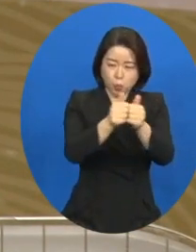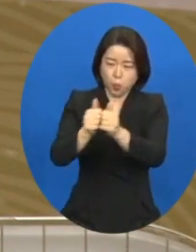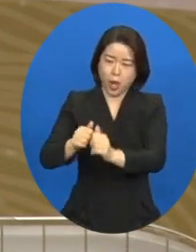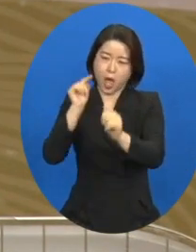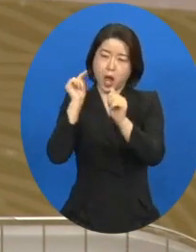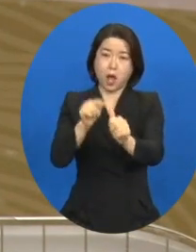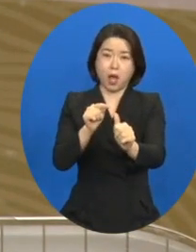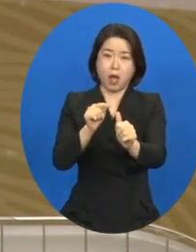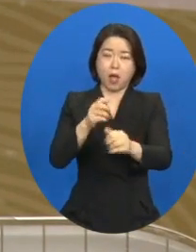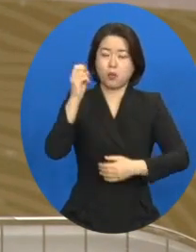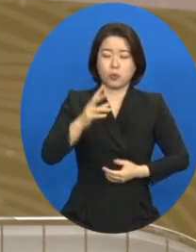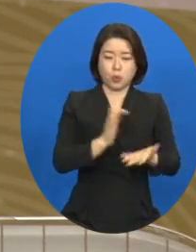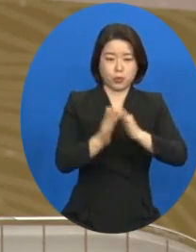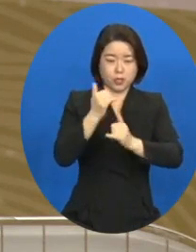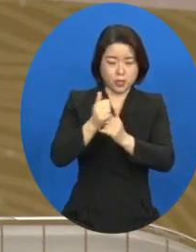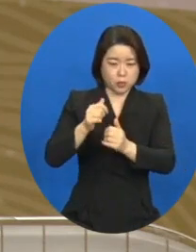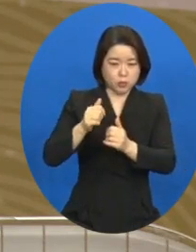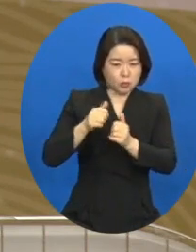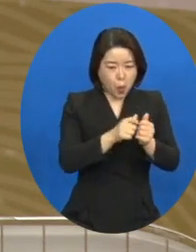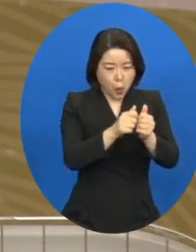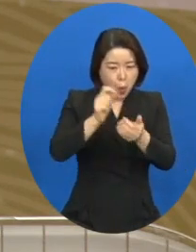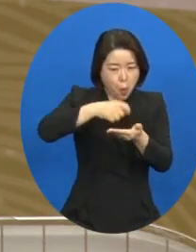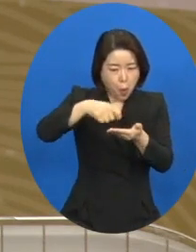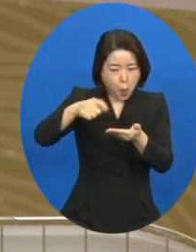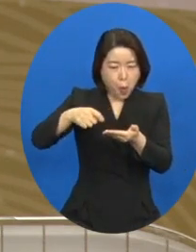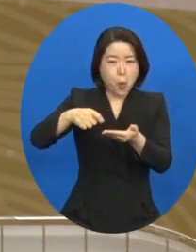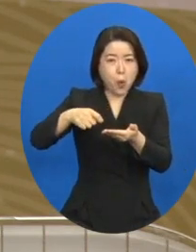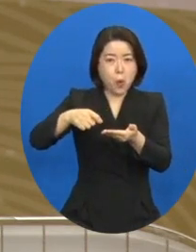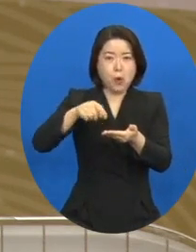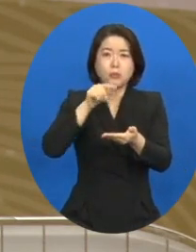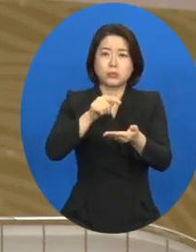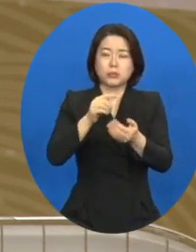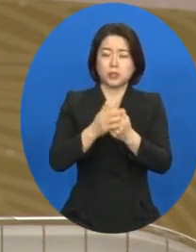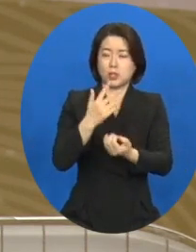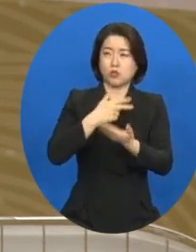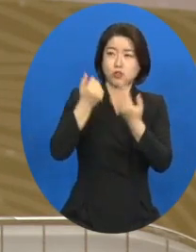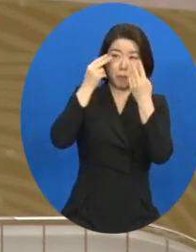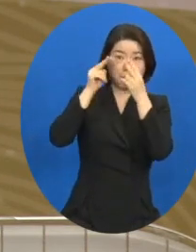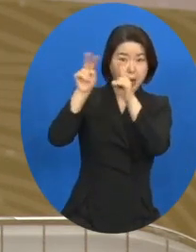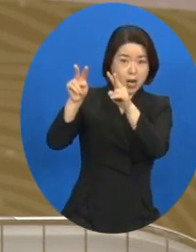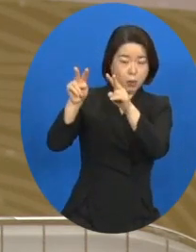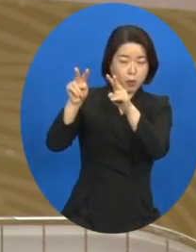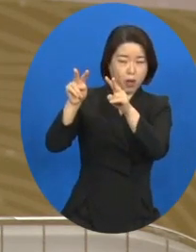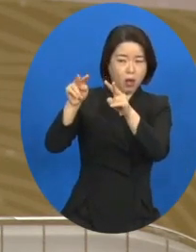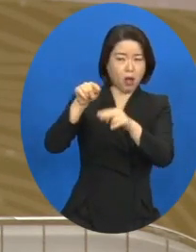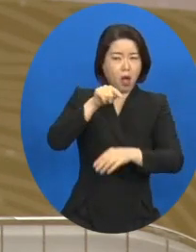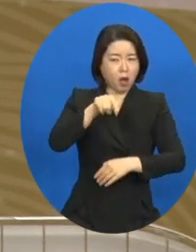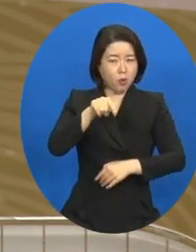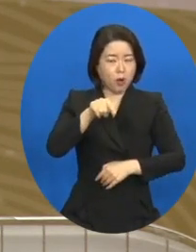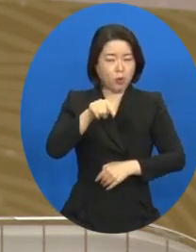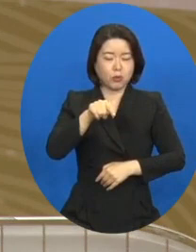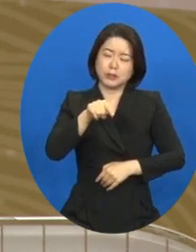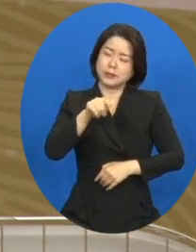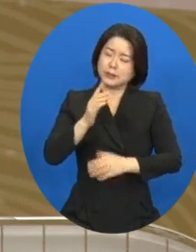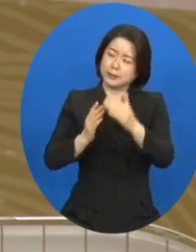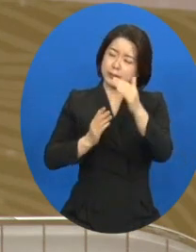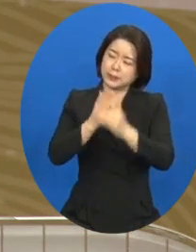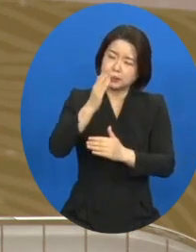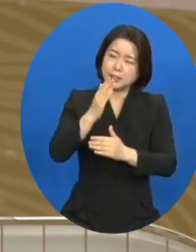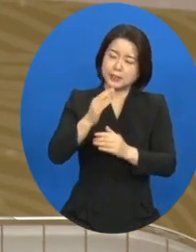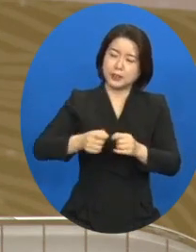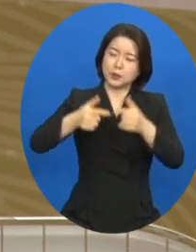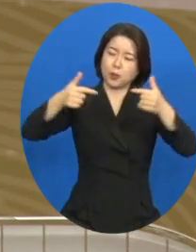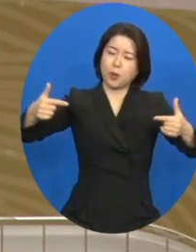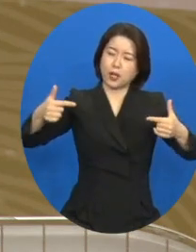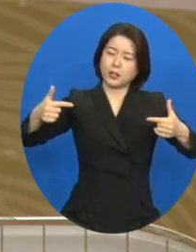동행하라 또 예수 동행 일기까지도 쓰면서 그렇게 주님을 바라보라고 하는 것은 좀 지나친